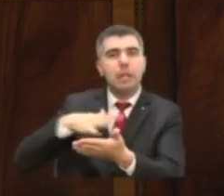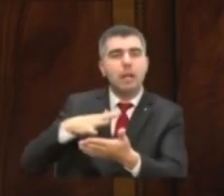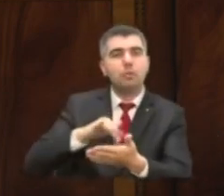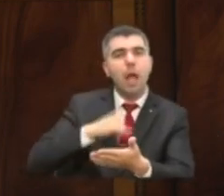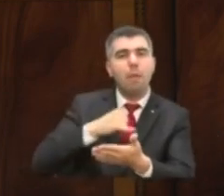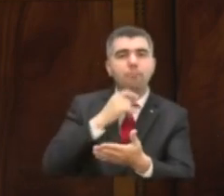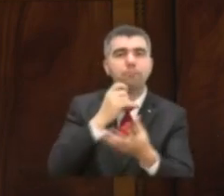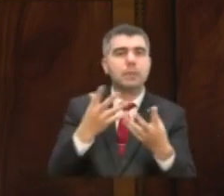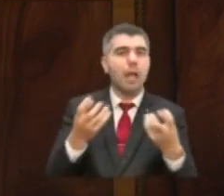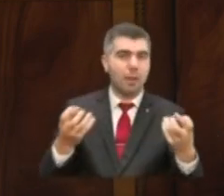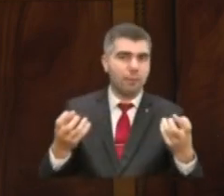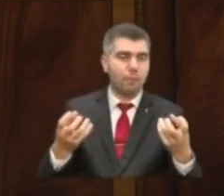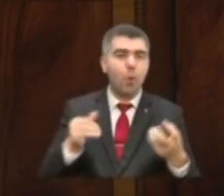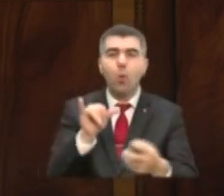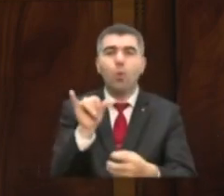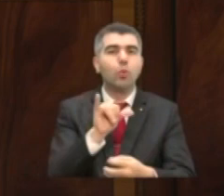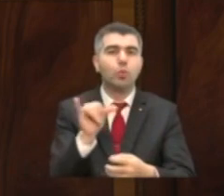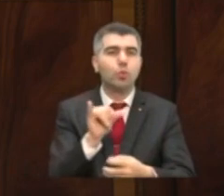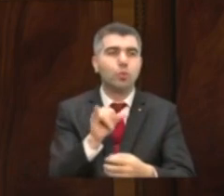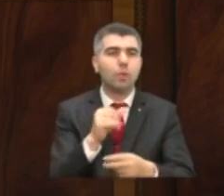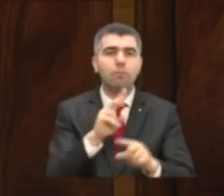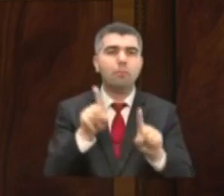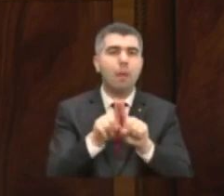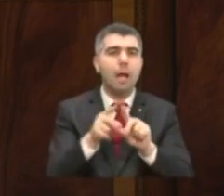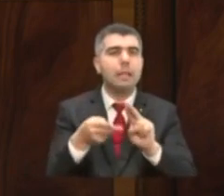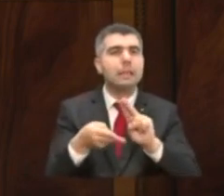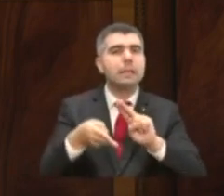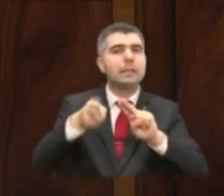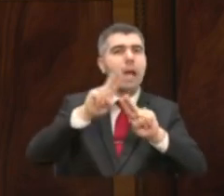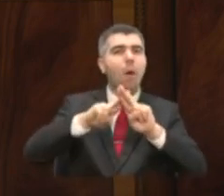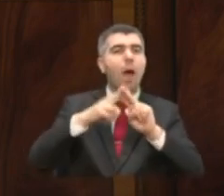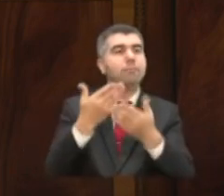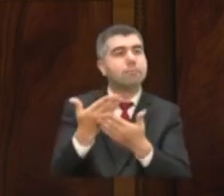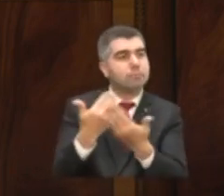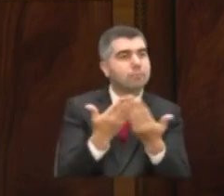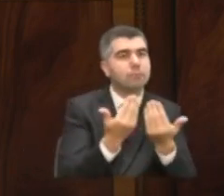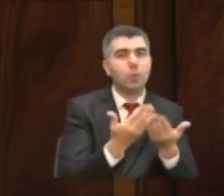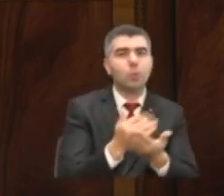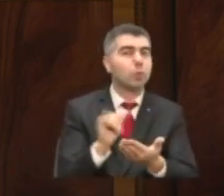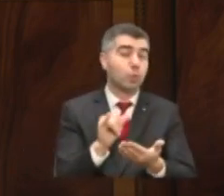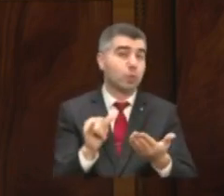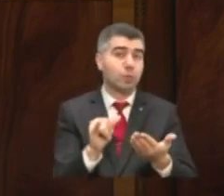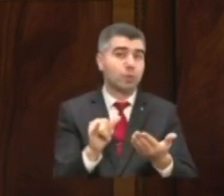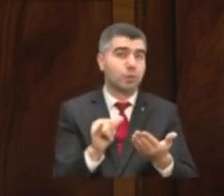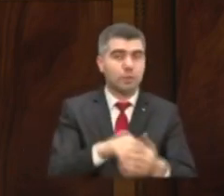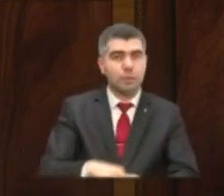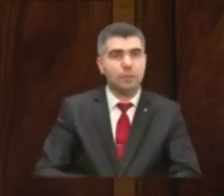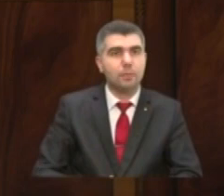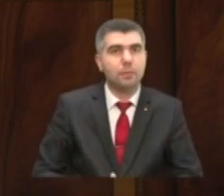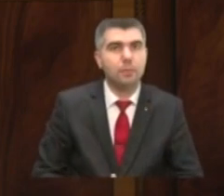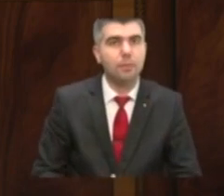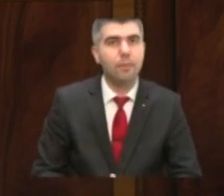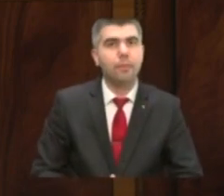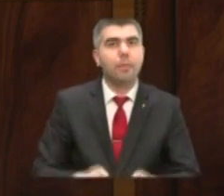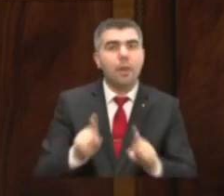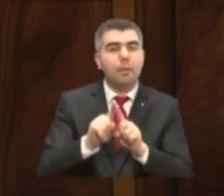أننا نبحثوا جماعة على إجابات لهذه الإشكالات. وكنعتقد السيد رئيس الحكومة أن